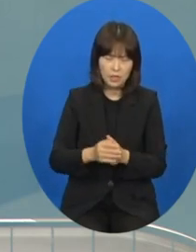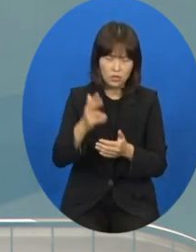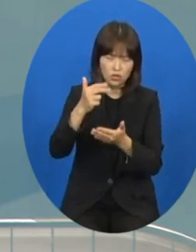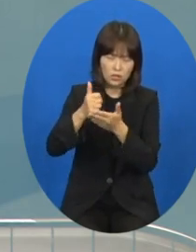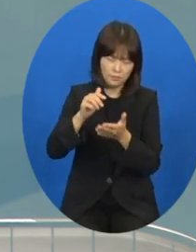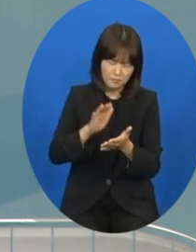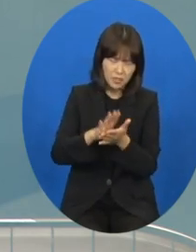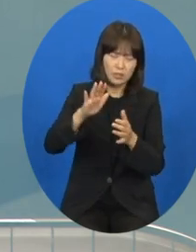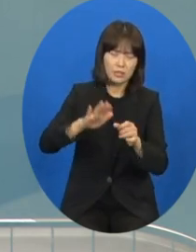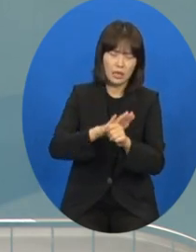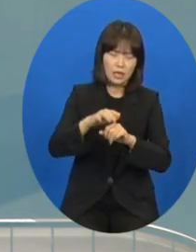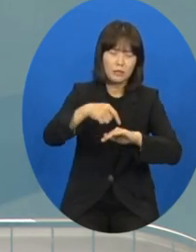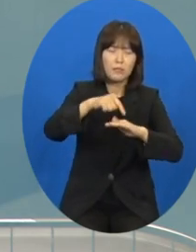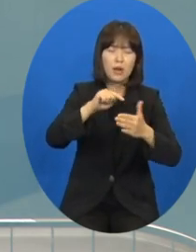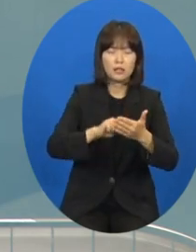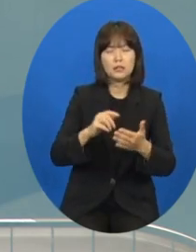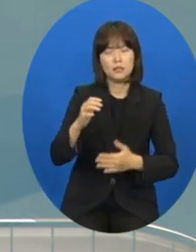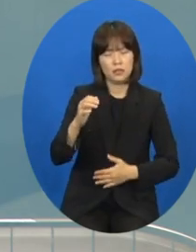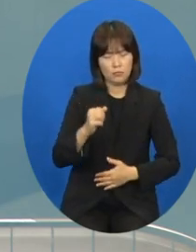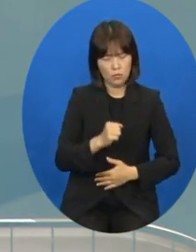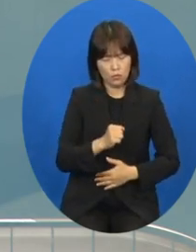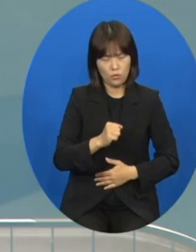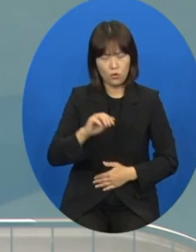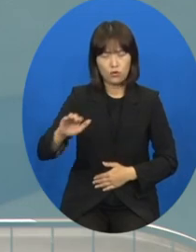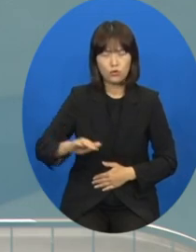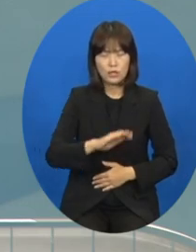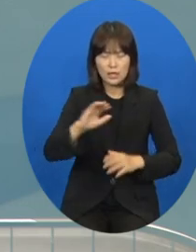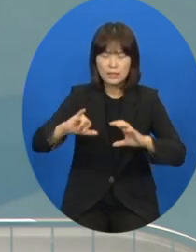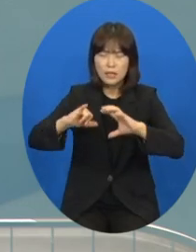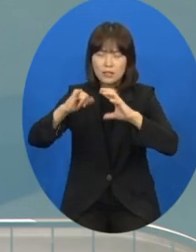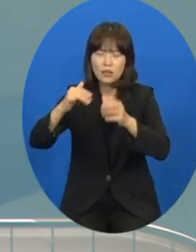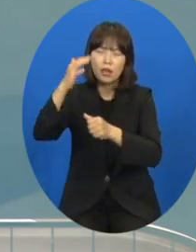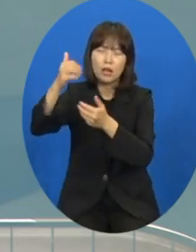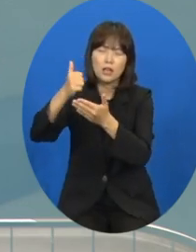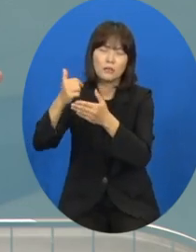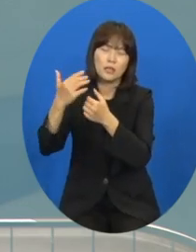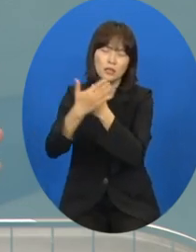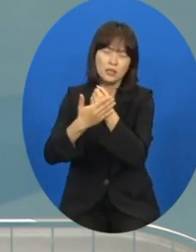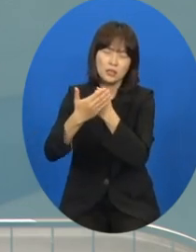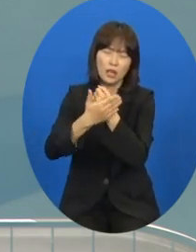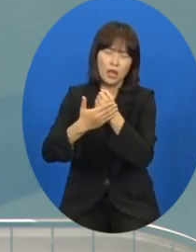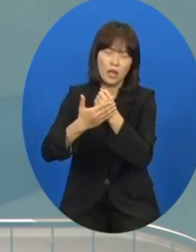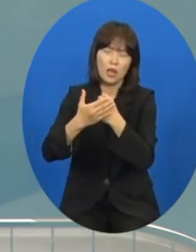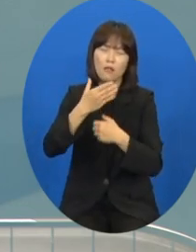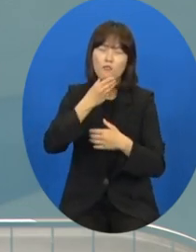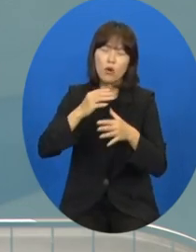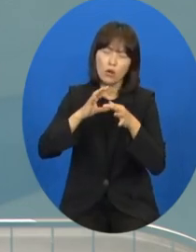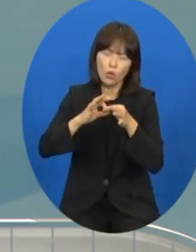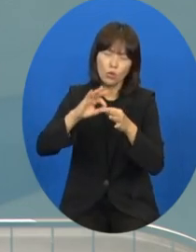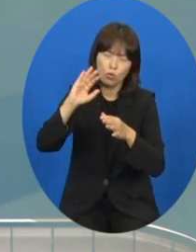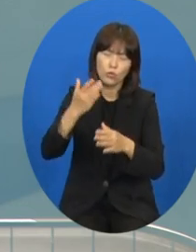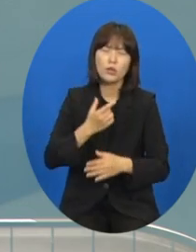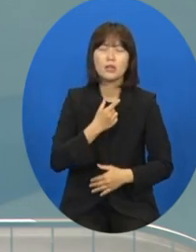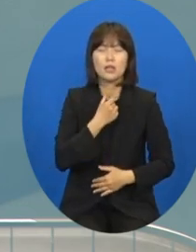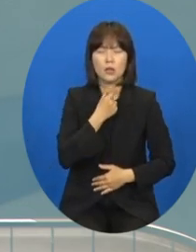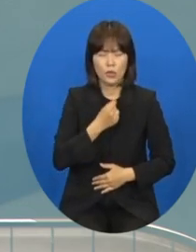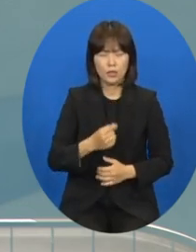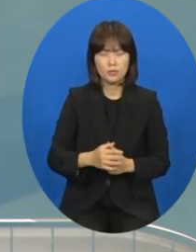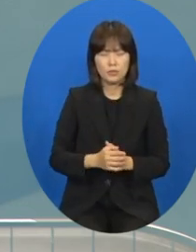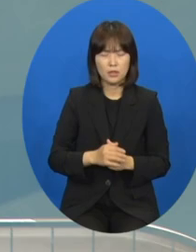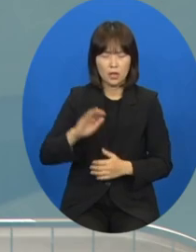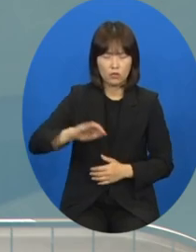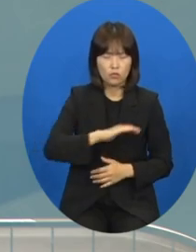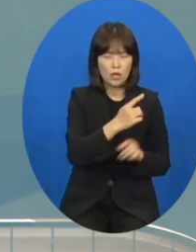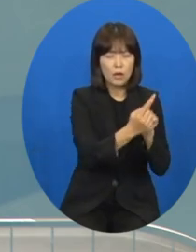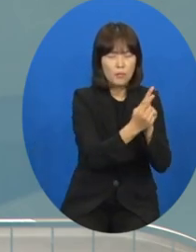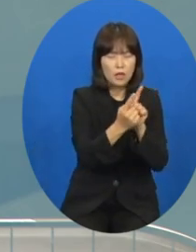뜨겁게 사랑하는 이 마음으로 우리가 세상에서 하나님의 은혜의 복의 통로가 되기 원합니다. 우리와